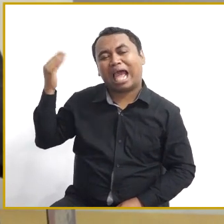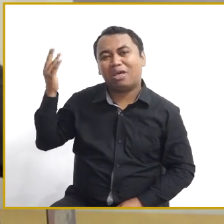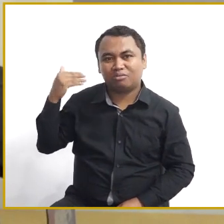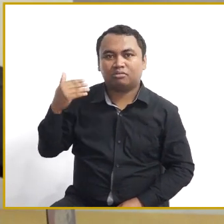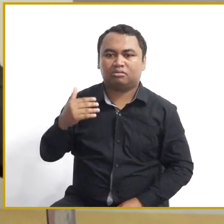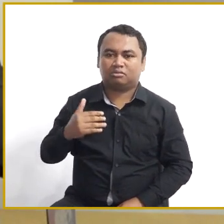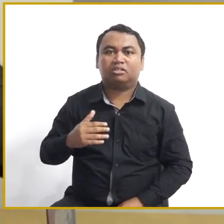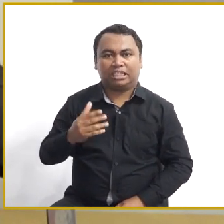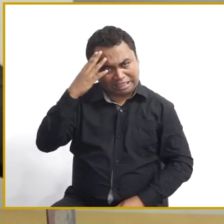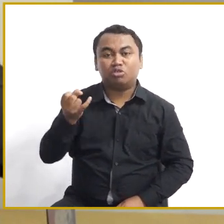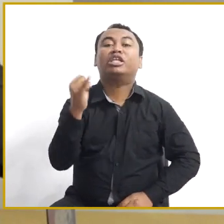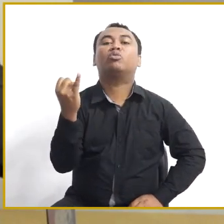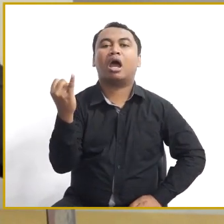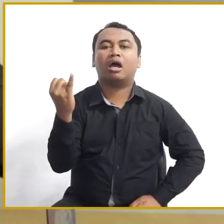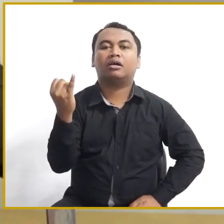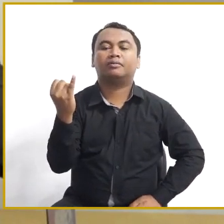tamin'inona ianao